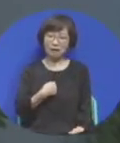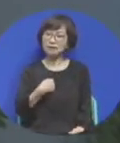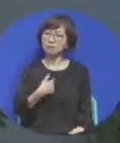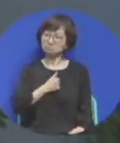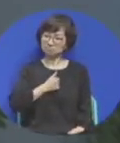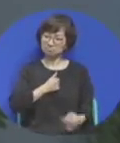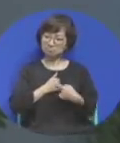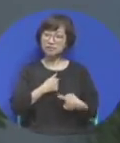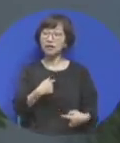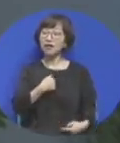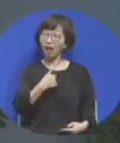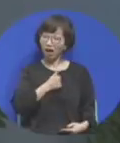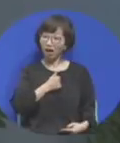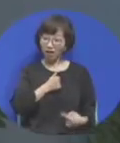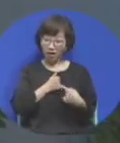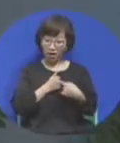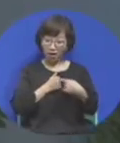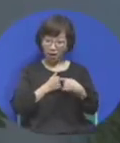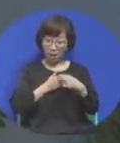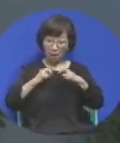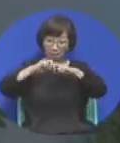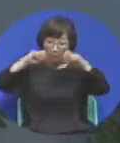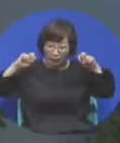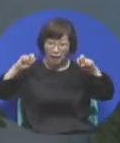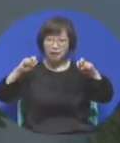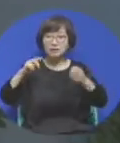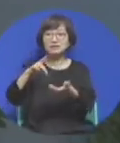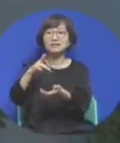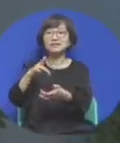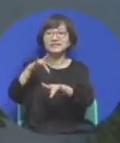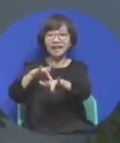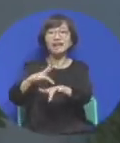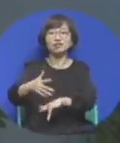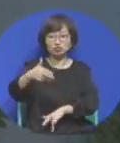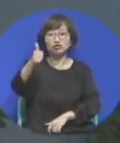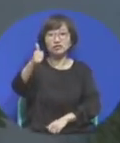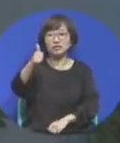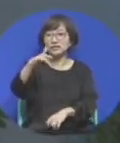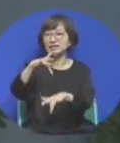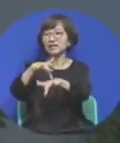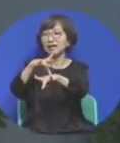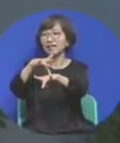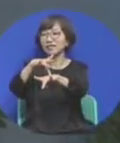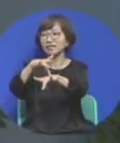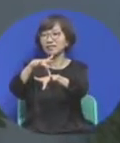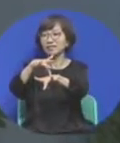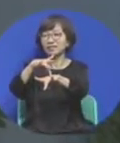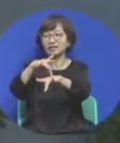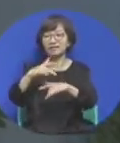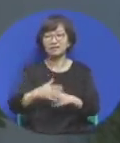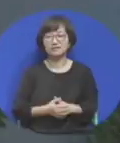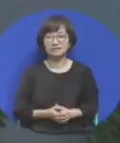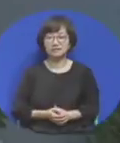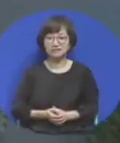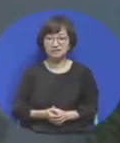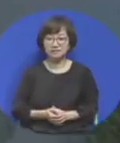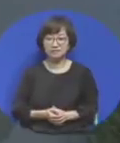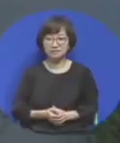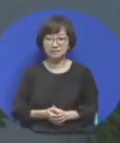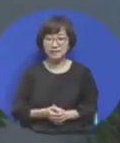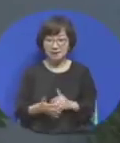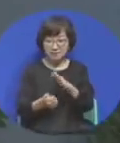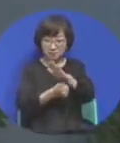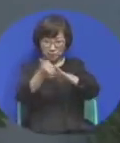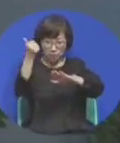아니야. 사단이요. 주인이 따로 있어요. We think that it's all about me, that I'm my own master. But no, Satan is the one who's a true master over me.